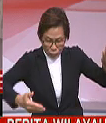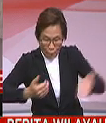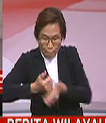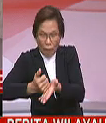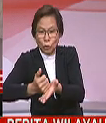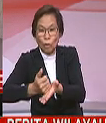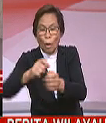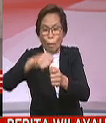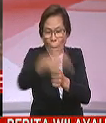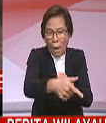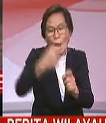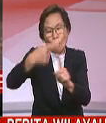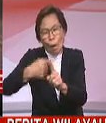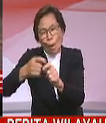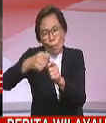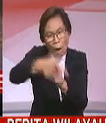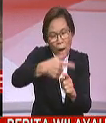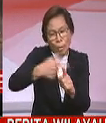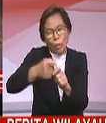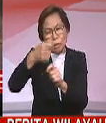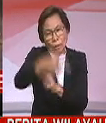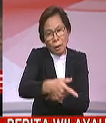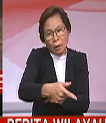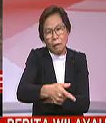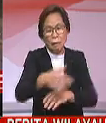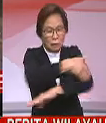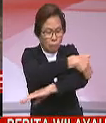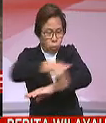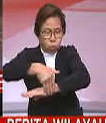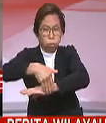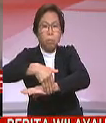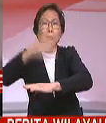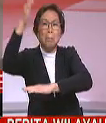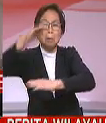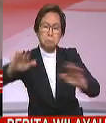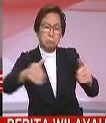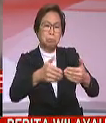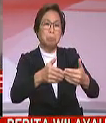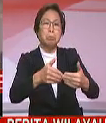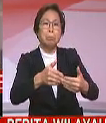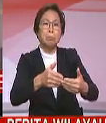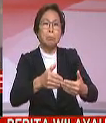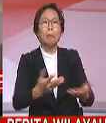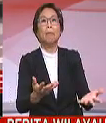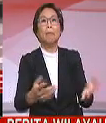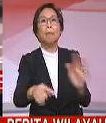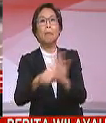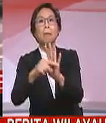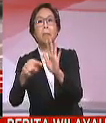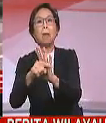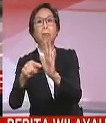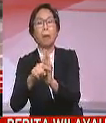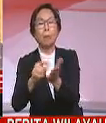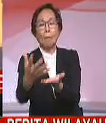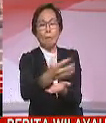bantuan sara hidup secara bulanan selagi pintu sempadan negara masih tertutup yang memberi kesan kepada